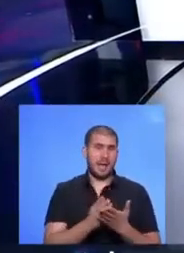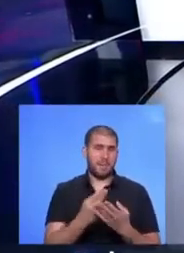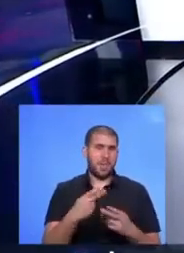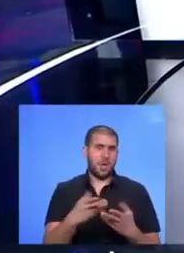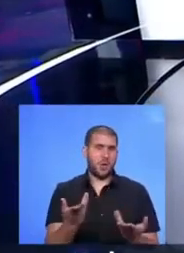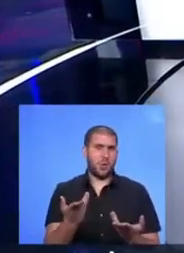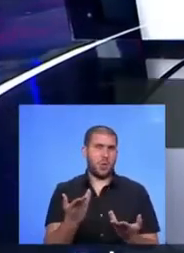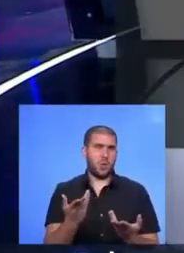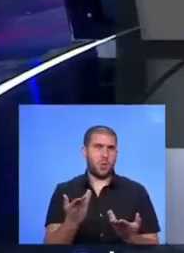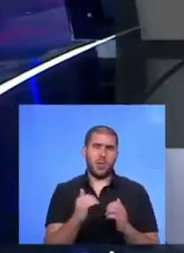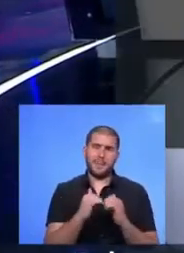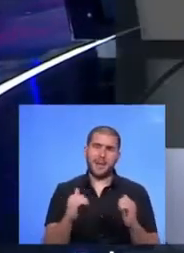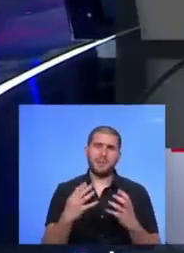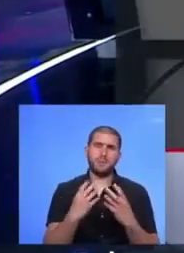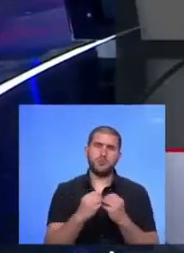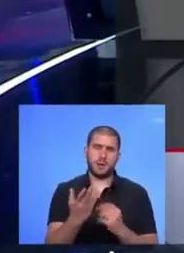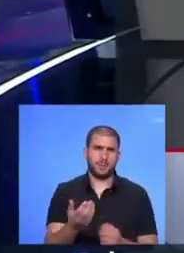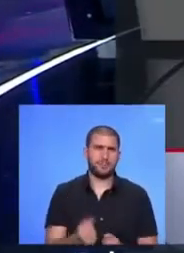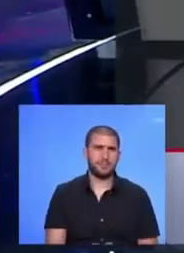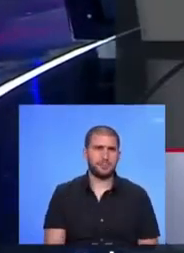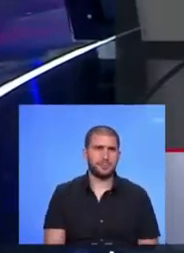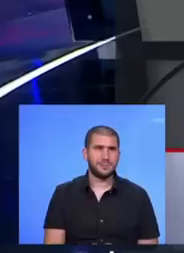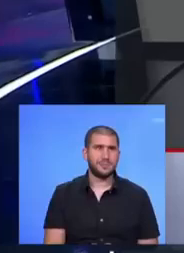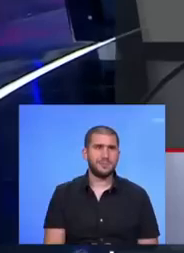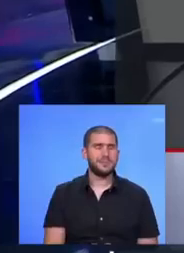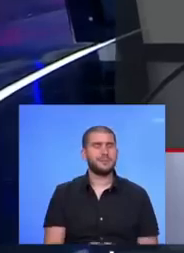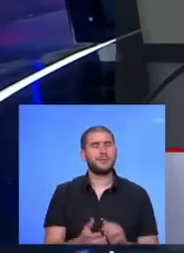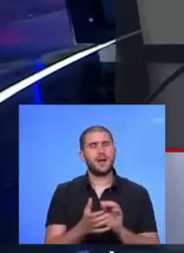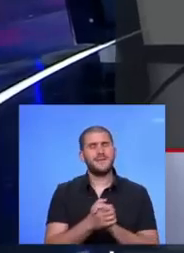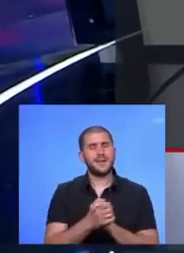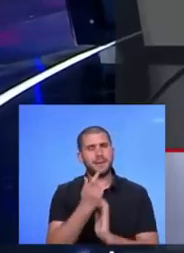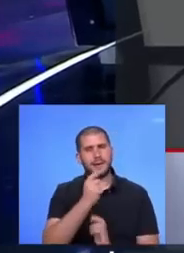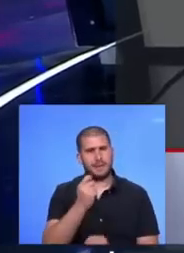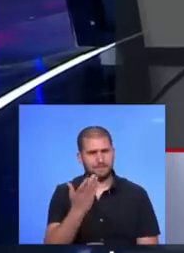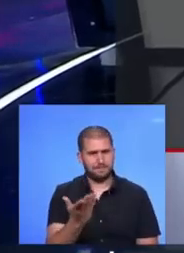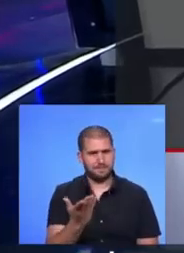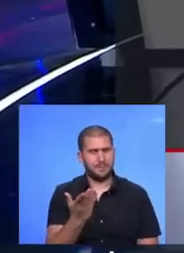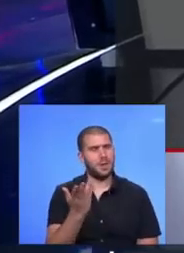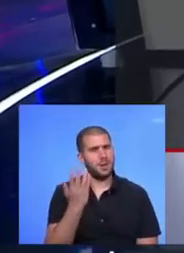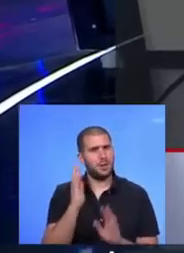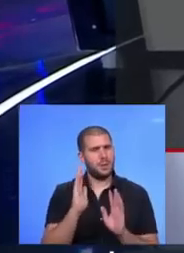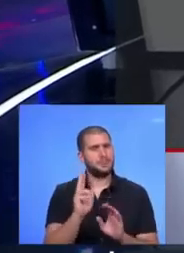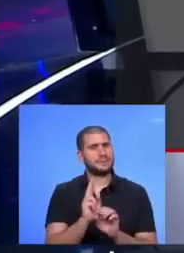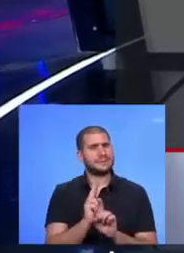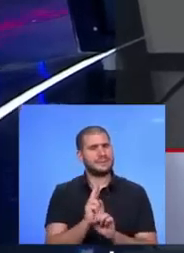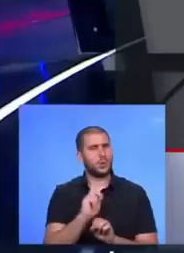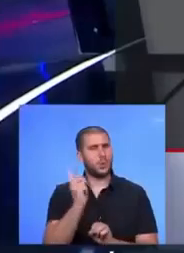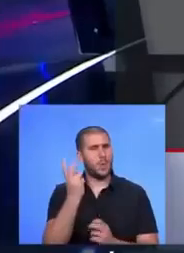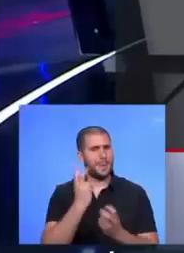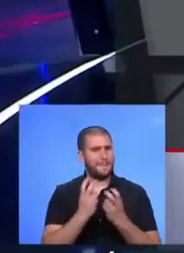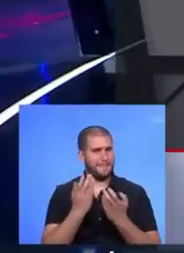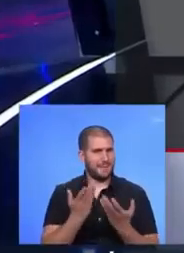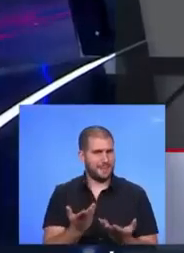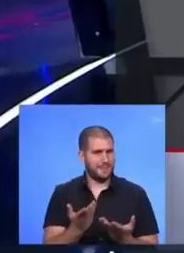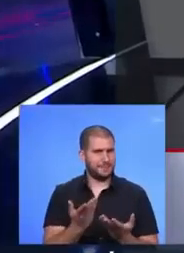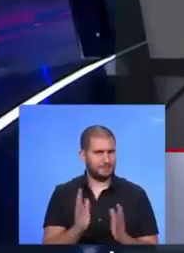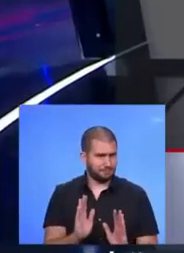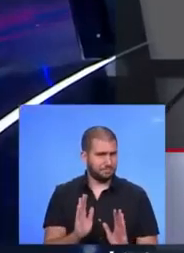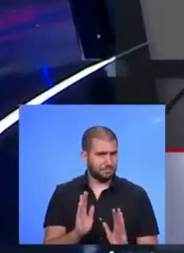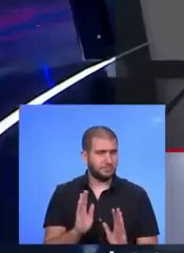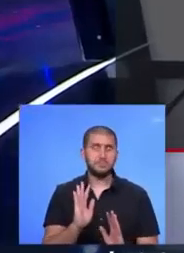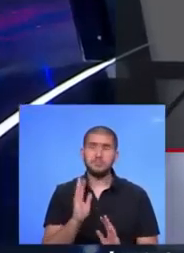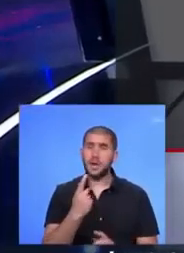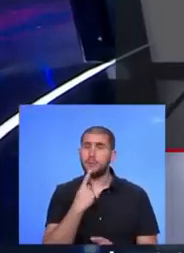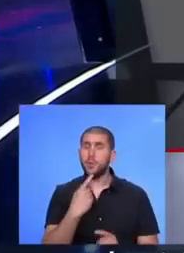להיפרד מהמשפחה. חברים, בחמאס, בחמאס הם מבינים. חברים, חברים, בואו ניקח בזהירות את כל המידעים האלה. בסדר? מה הם